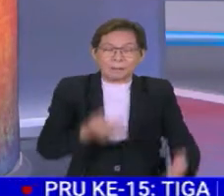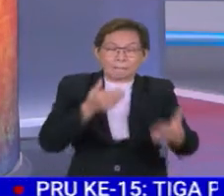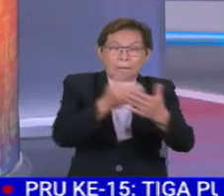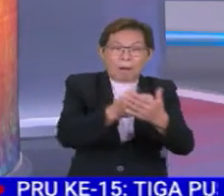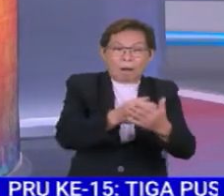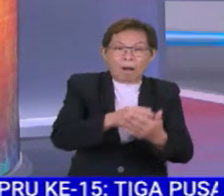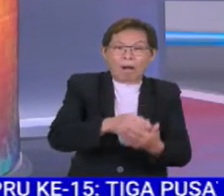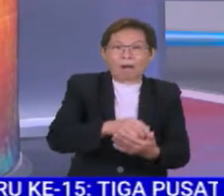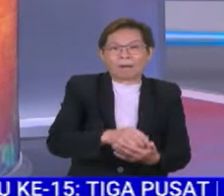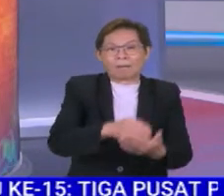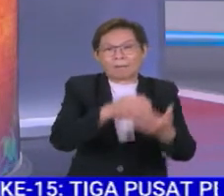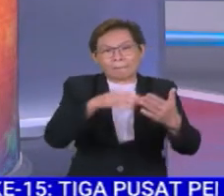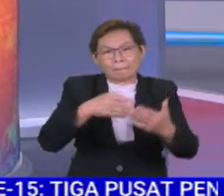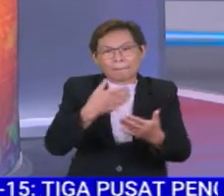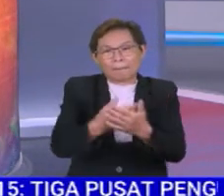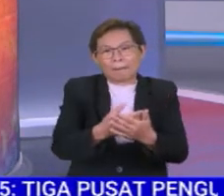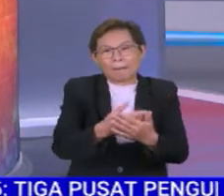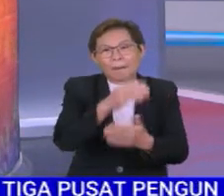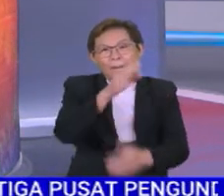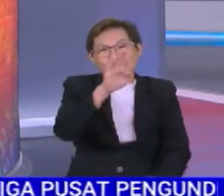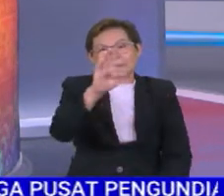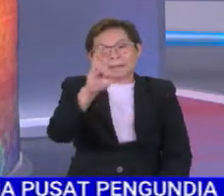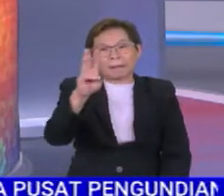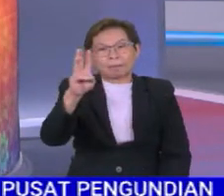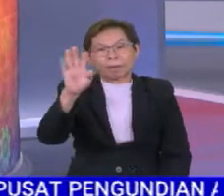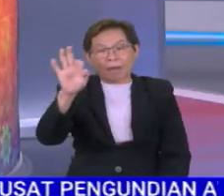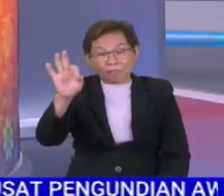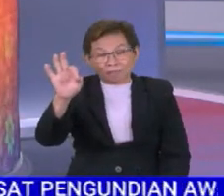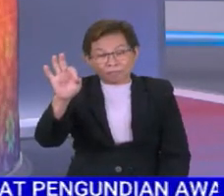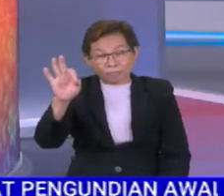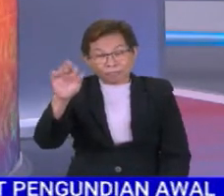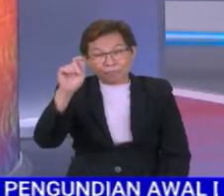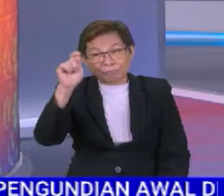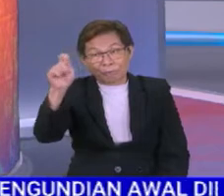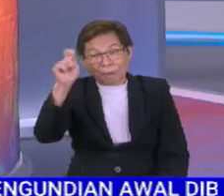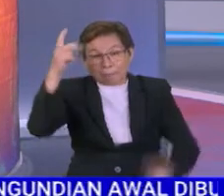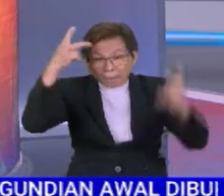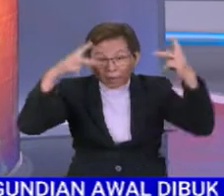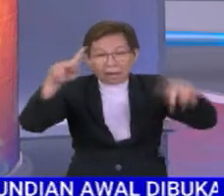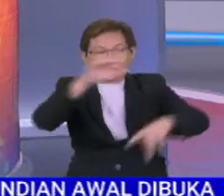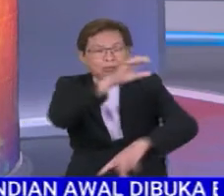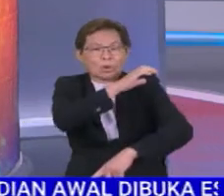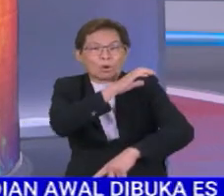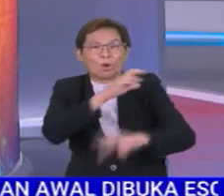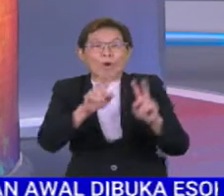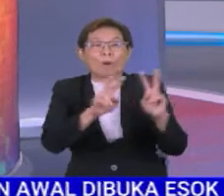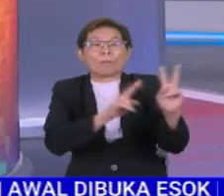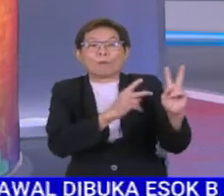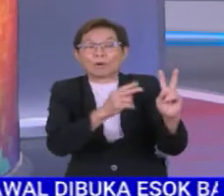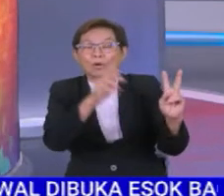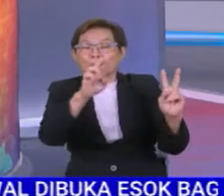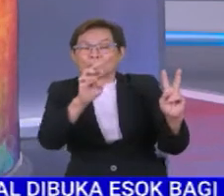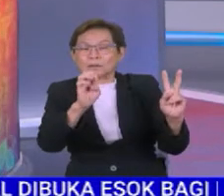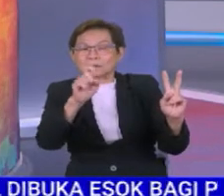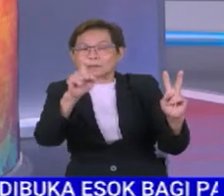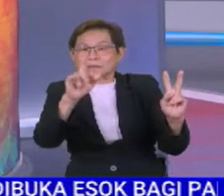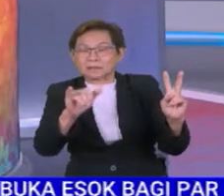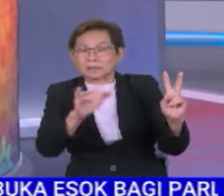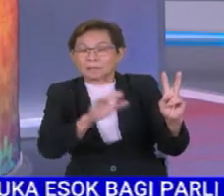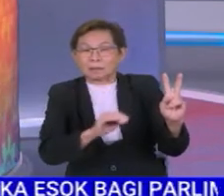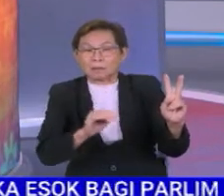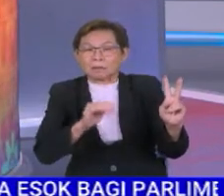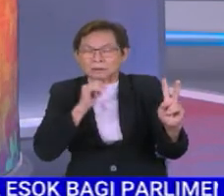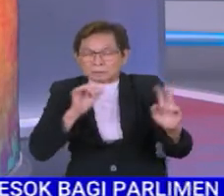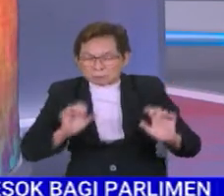Menjelang jelajah dunia akhir Persekutuan Badminton Dunia BWF, pengarah jurulatihan bergu BM Rexy Mainaki enggan